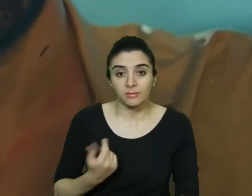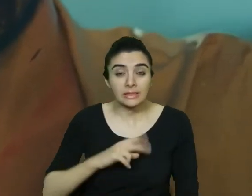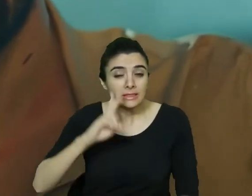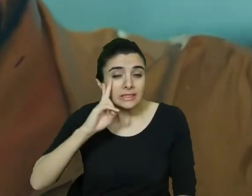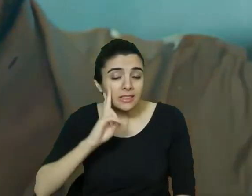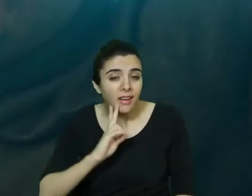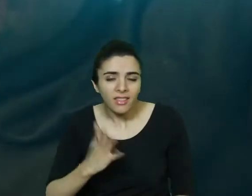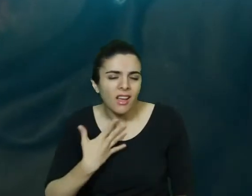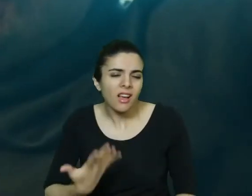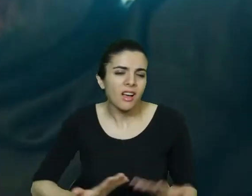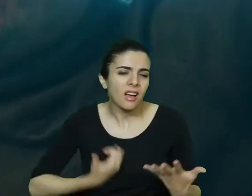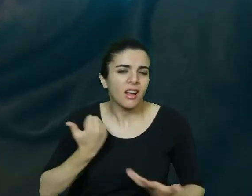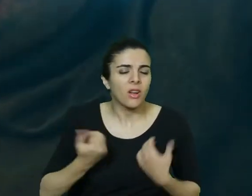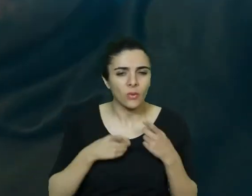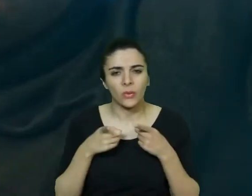servetim